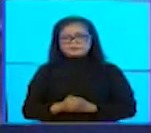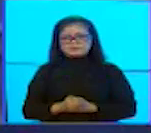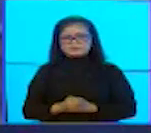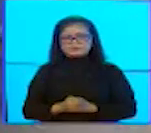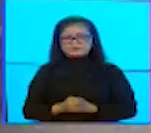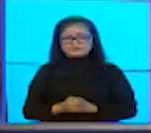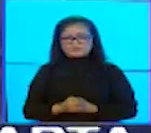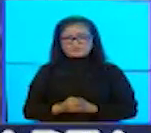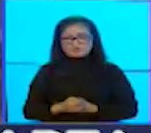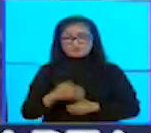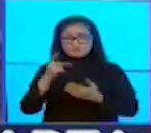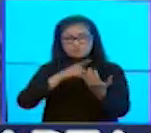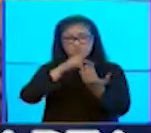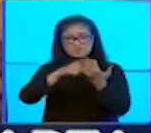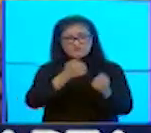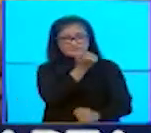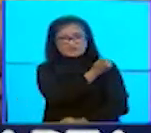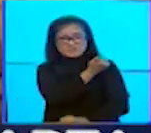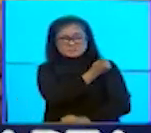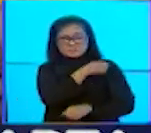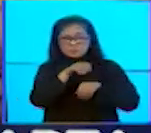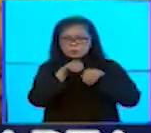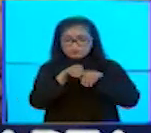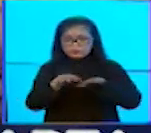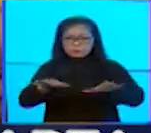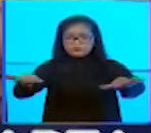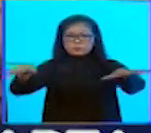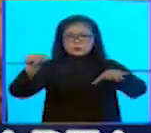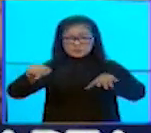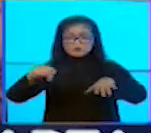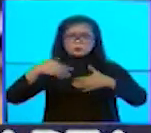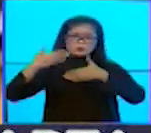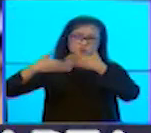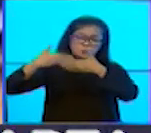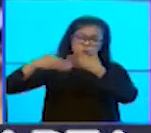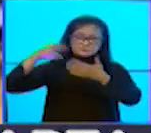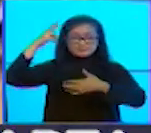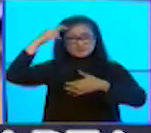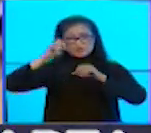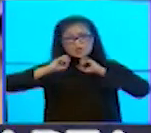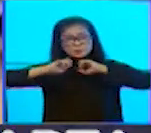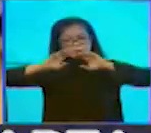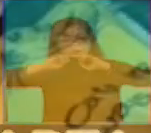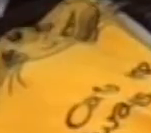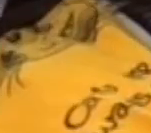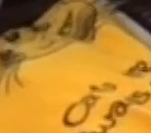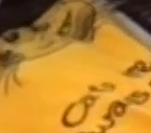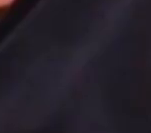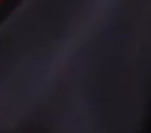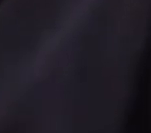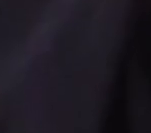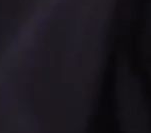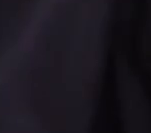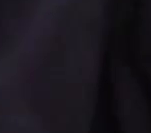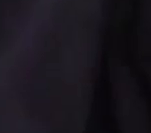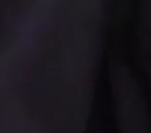Program vaksinasi massal demi mempercepat herd immunity terus digencarkan pemerintah. Mempercepat program vaksinasi, aparat Polsek Tanah Abang